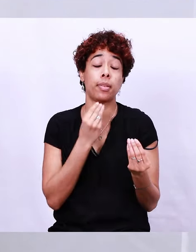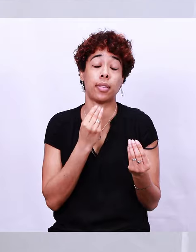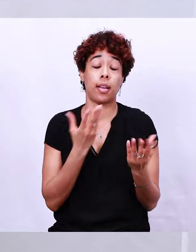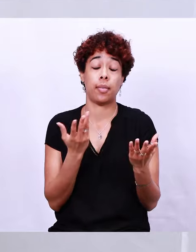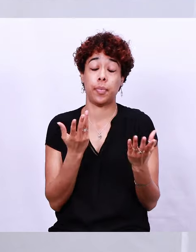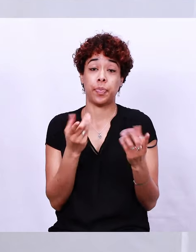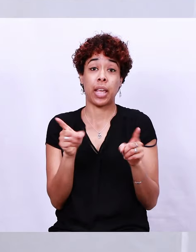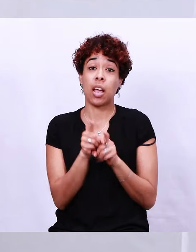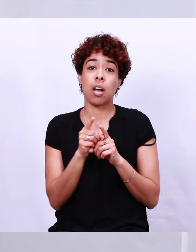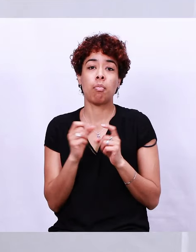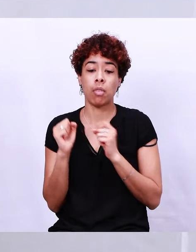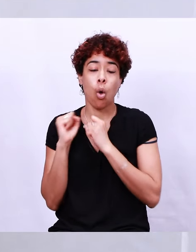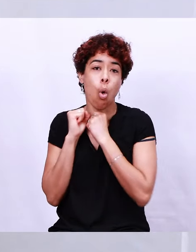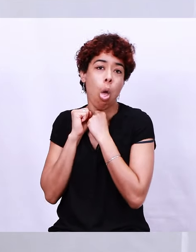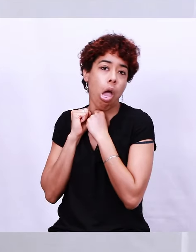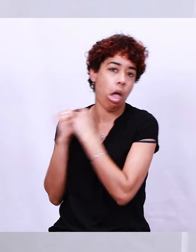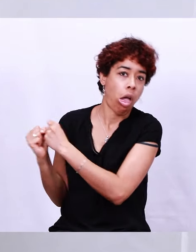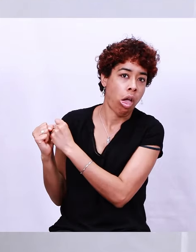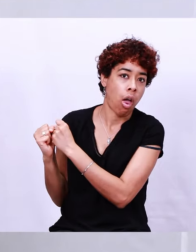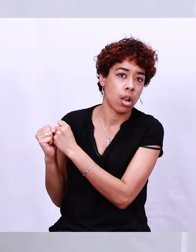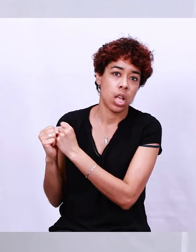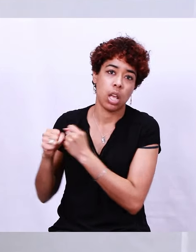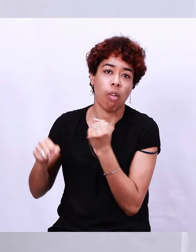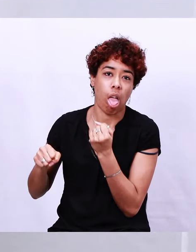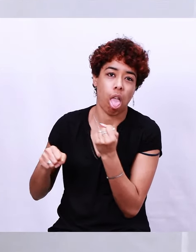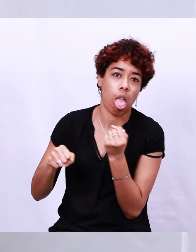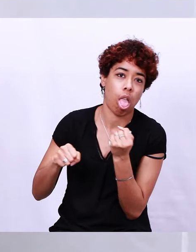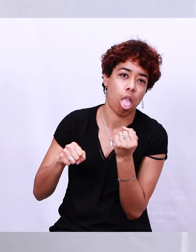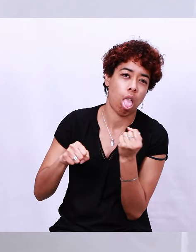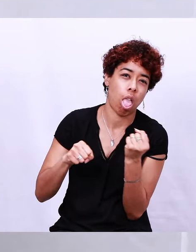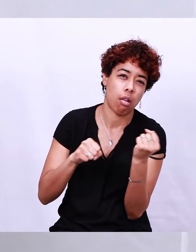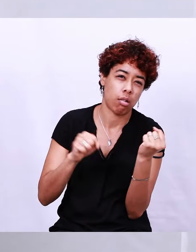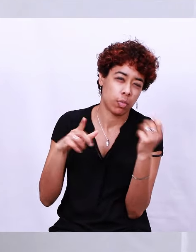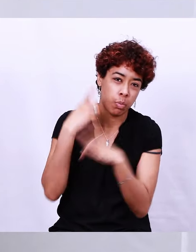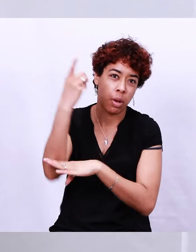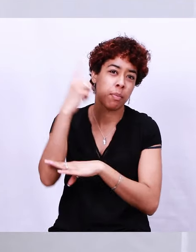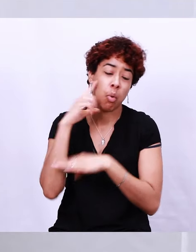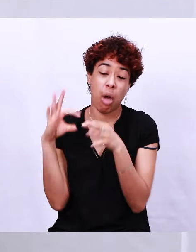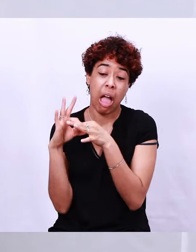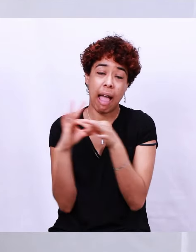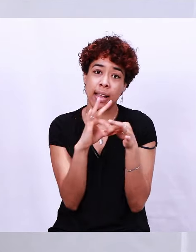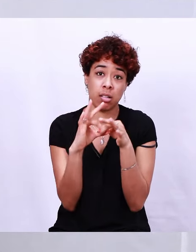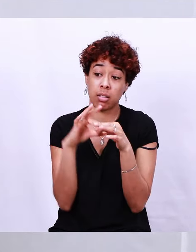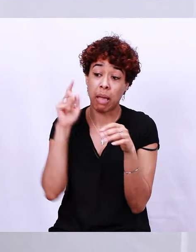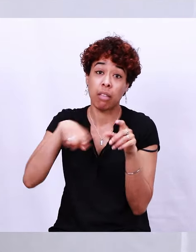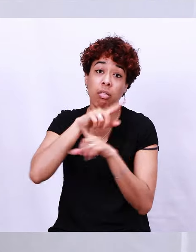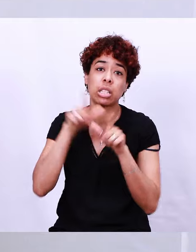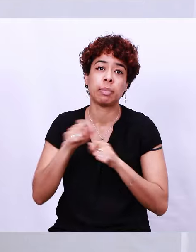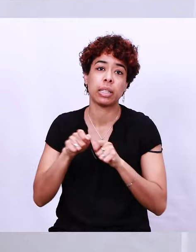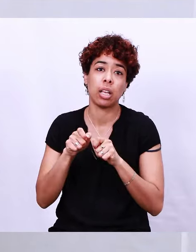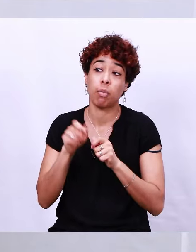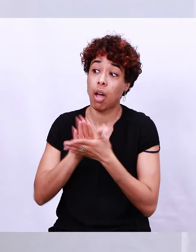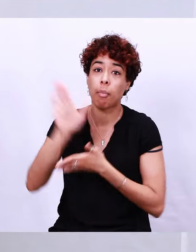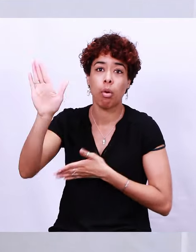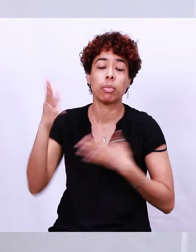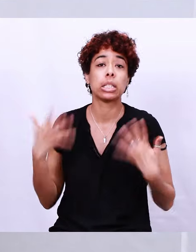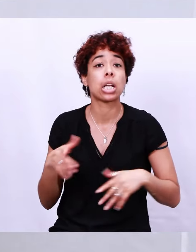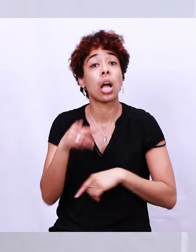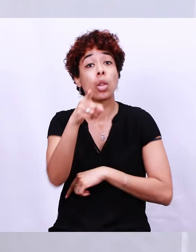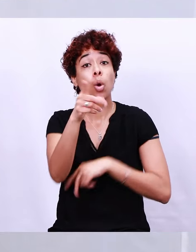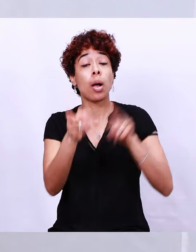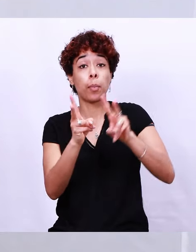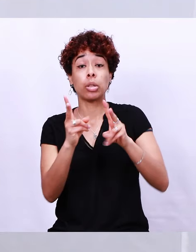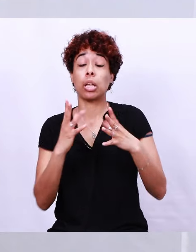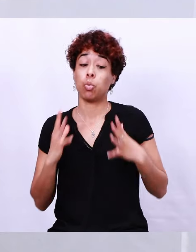l'expression mêre comme un boulet et et ils vont se les traîner parce qu'ils vont être dans une alliance qu'il va falloir respecter maintenant et peut-être toi tu t'es